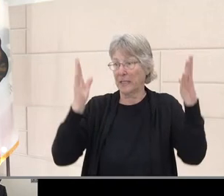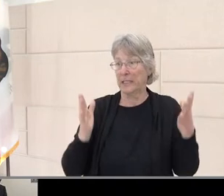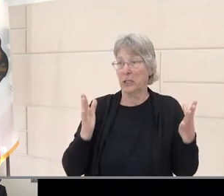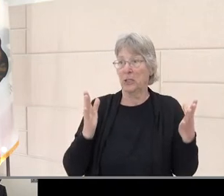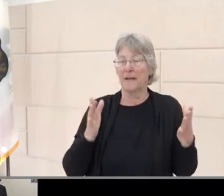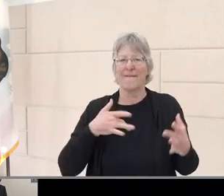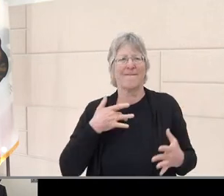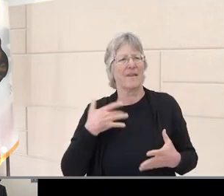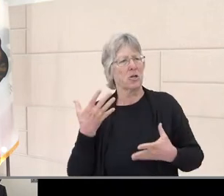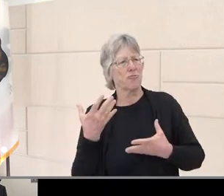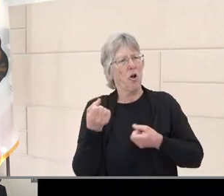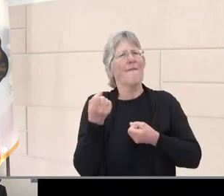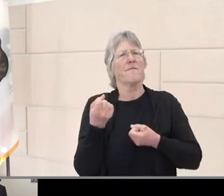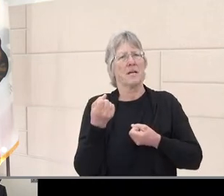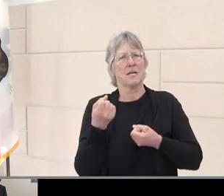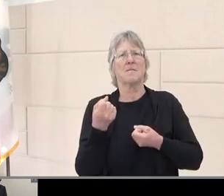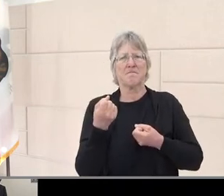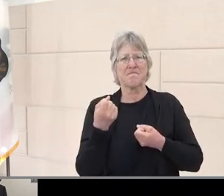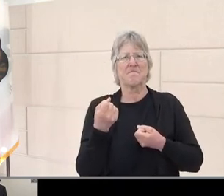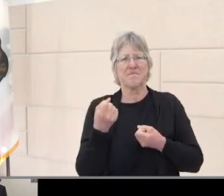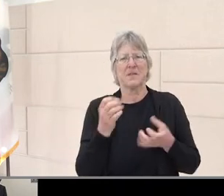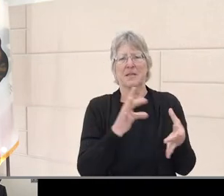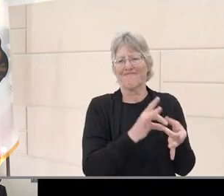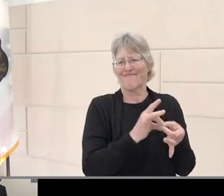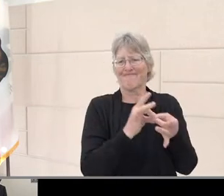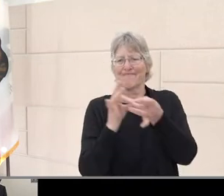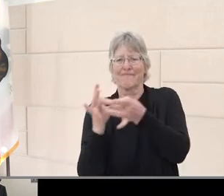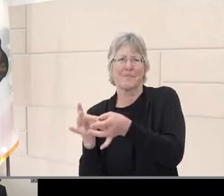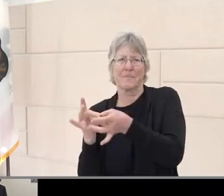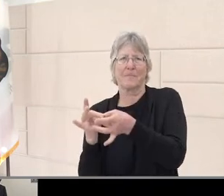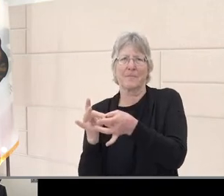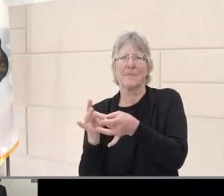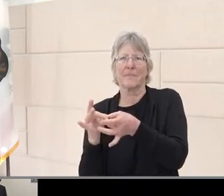ឲ្យគ្រូមានអារម្មណ៍កក់ក្ដៅ